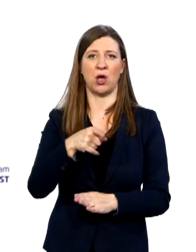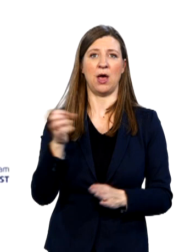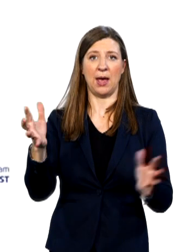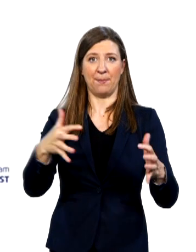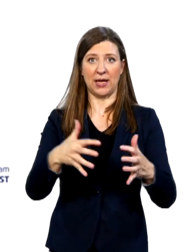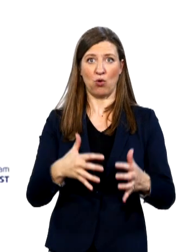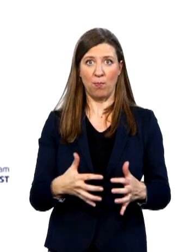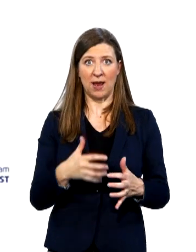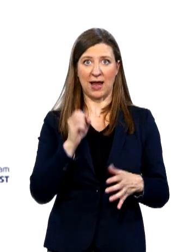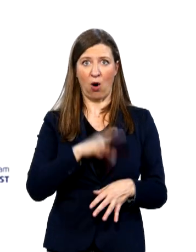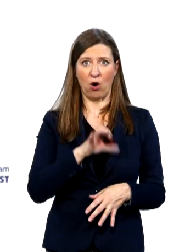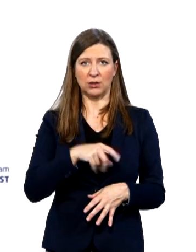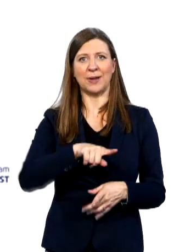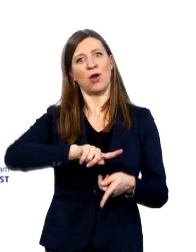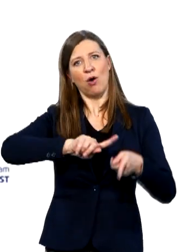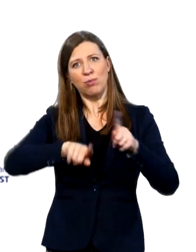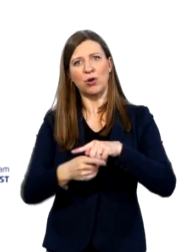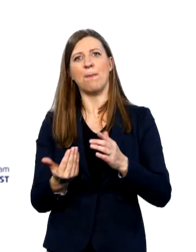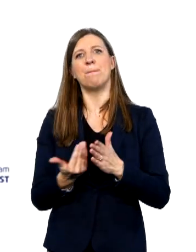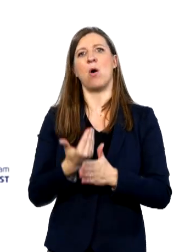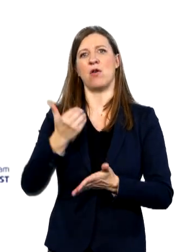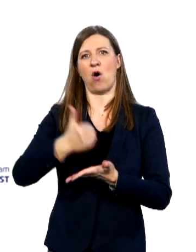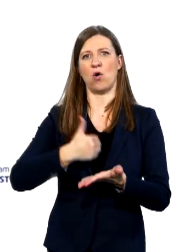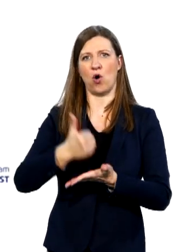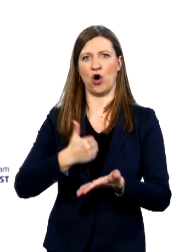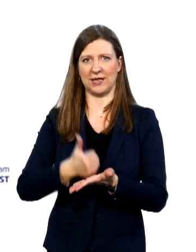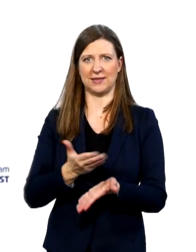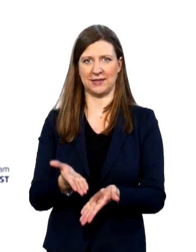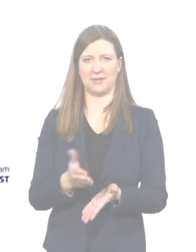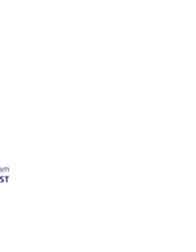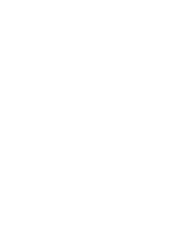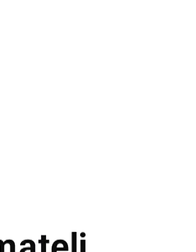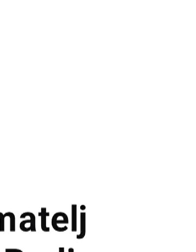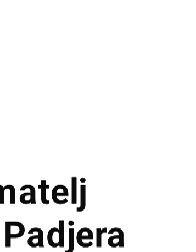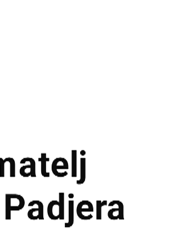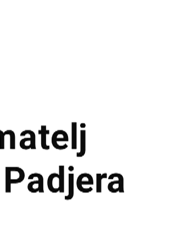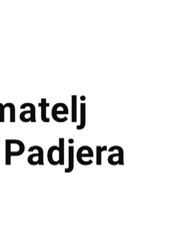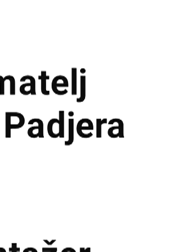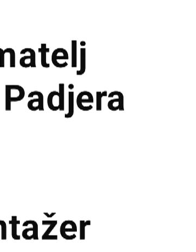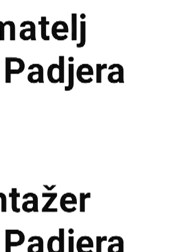kao i prikupljanja i ponovne uporabe predmeta koji postoje kod svih dobnih skupina.